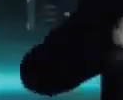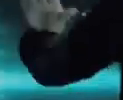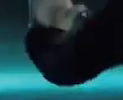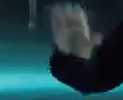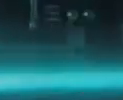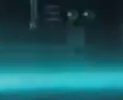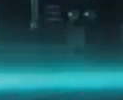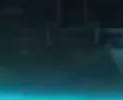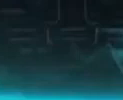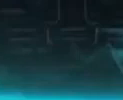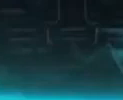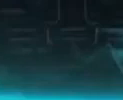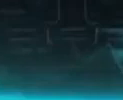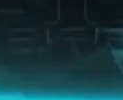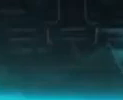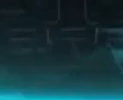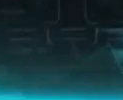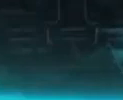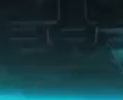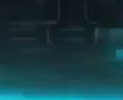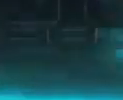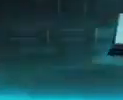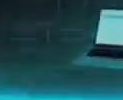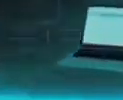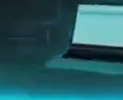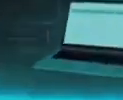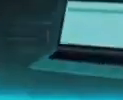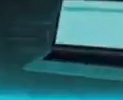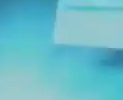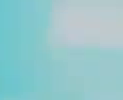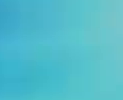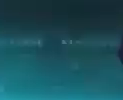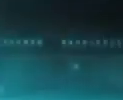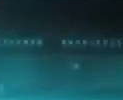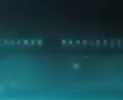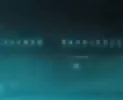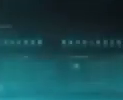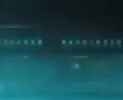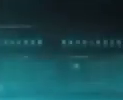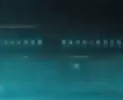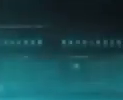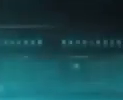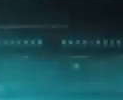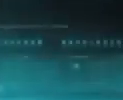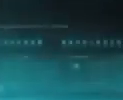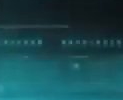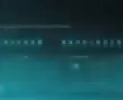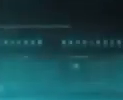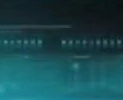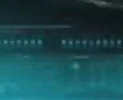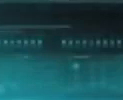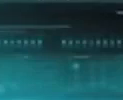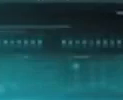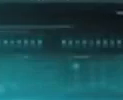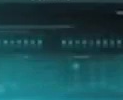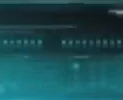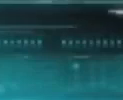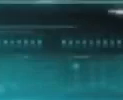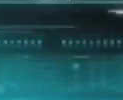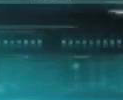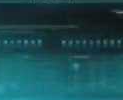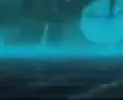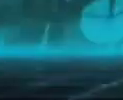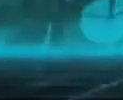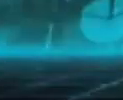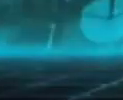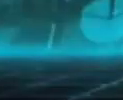एनीवेयर, सेफ है, फास्ट है, हर पेमेंट उंगलियों पे सेट है। लेन देन के हैं ऑप्शंस कई, IMPS, NEFT,